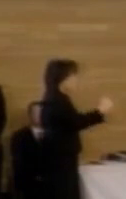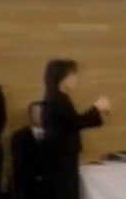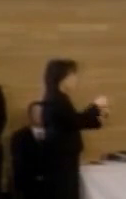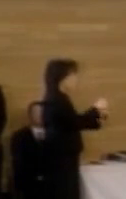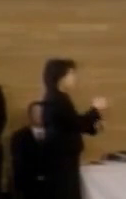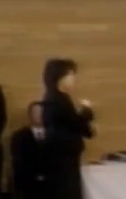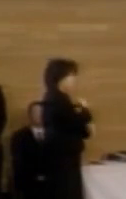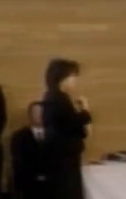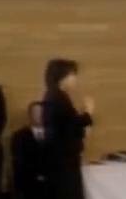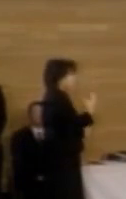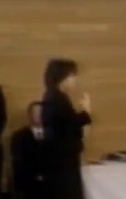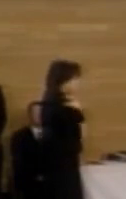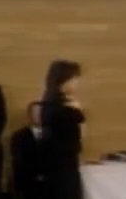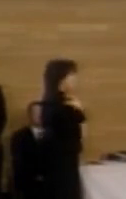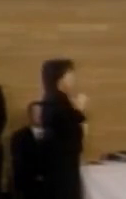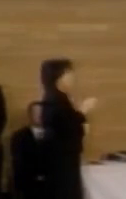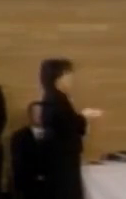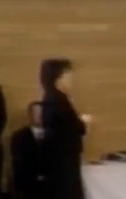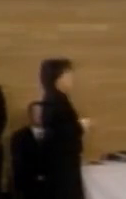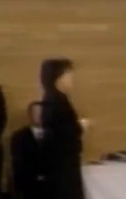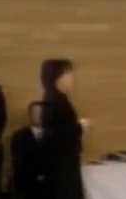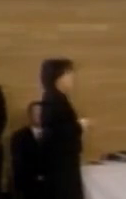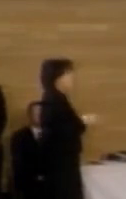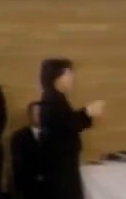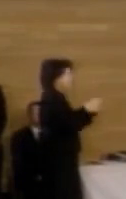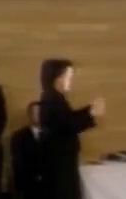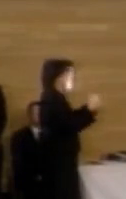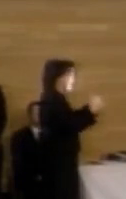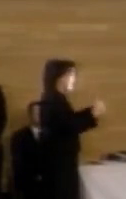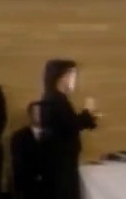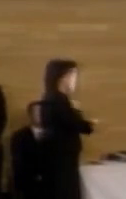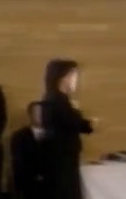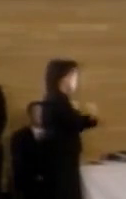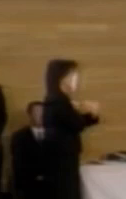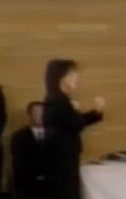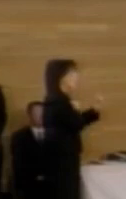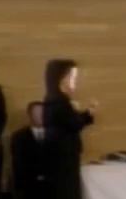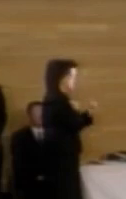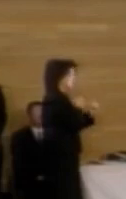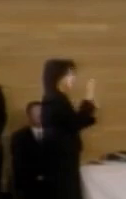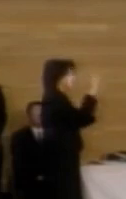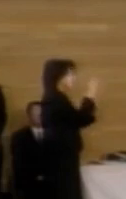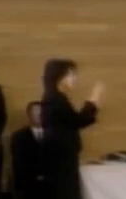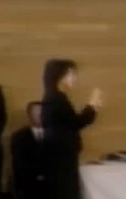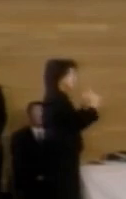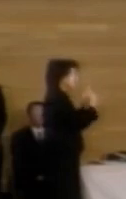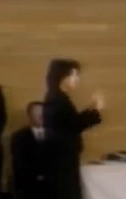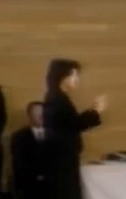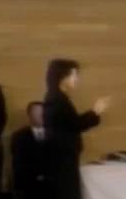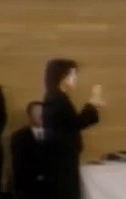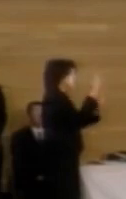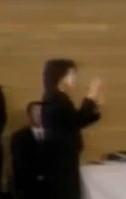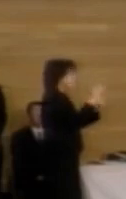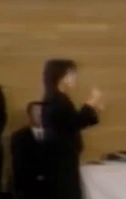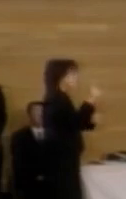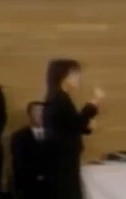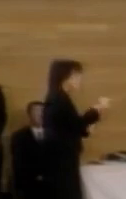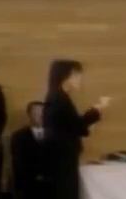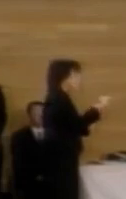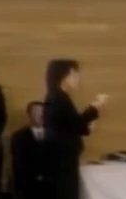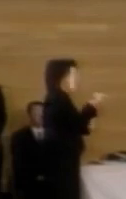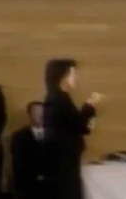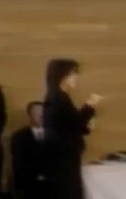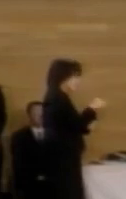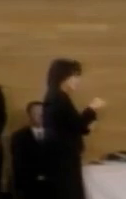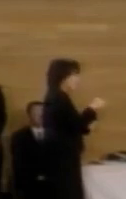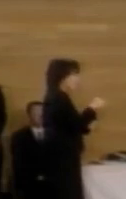。国民の命を守る防災減災を不断に見直し、あらゆ